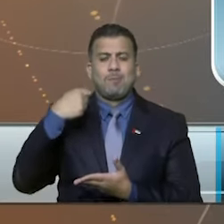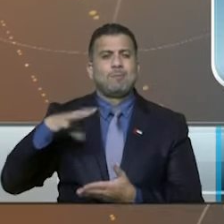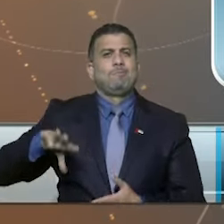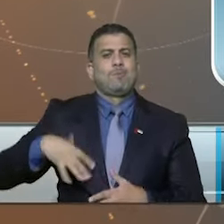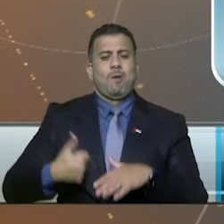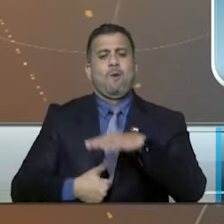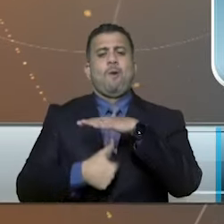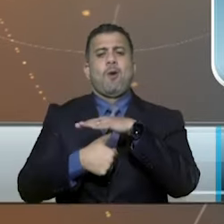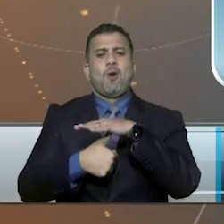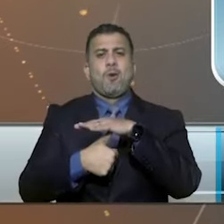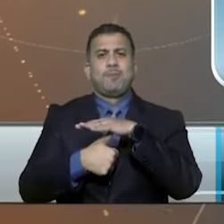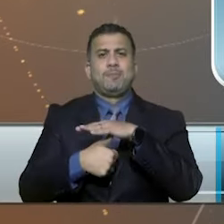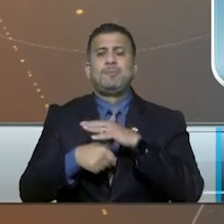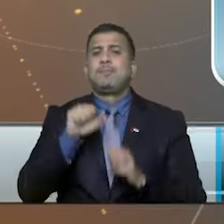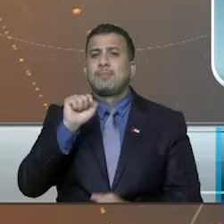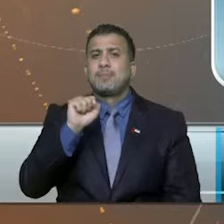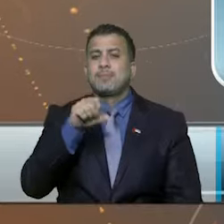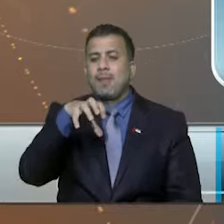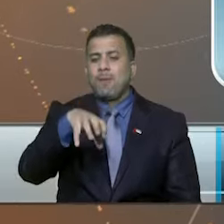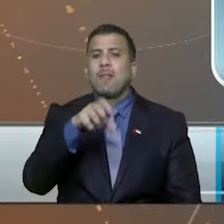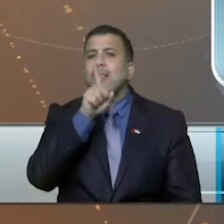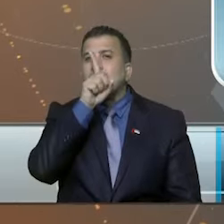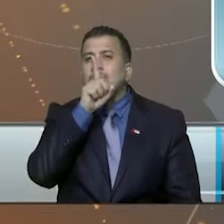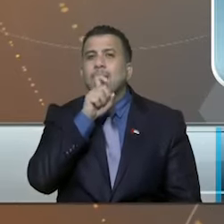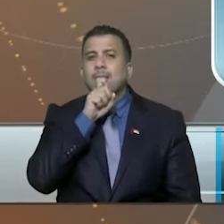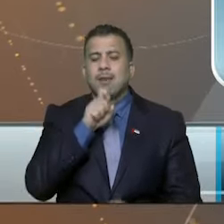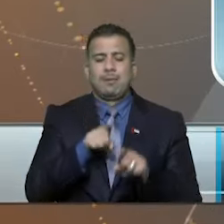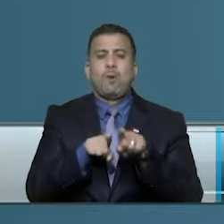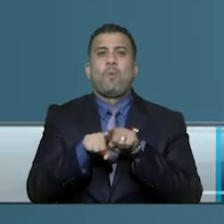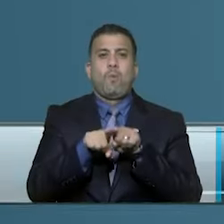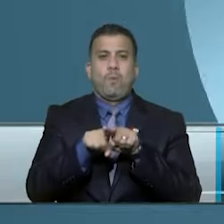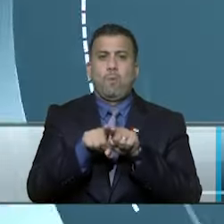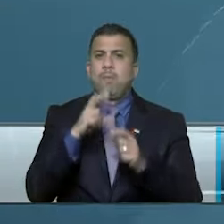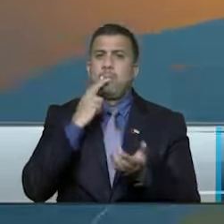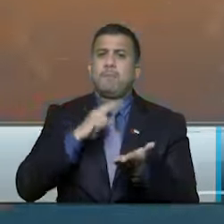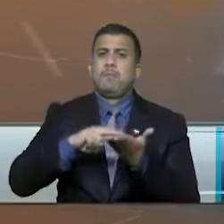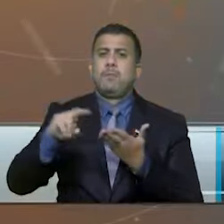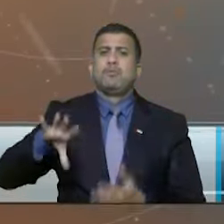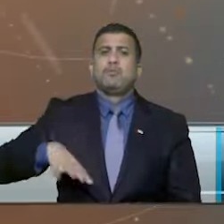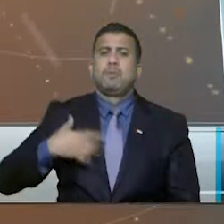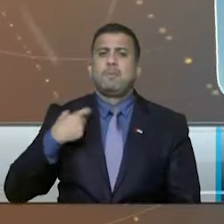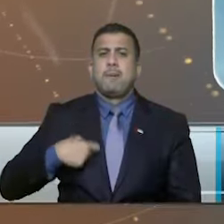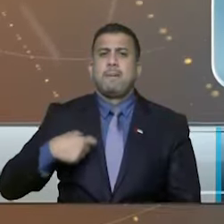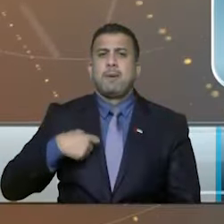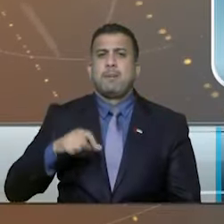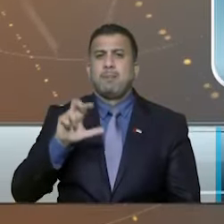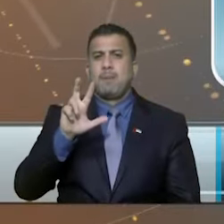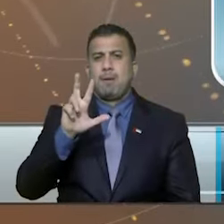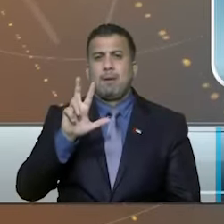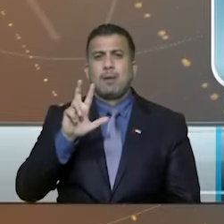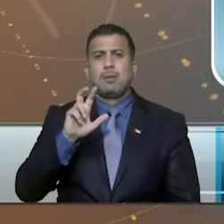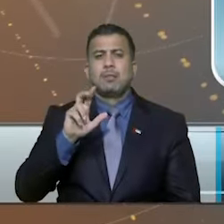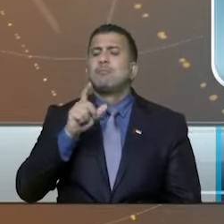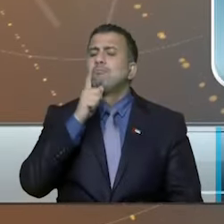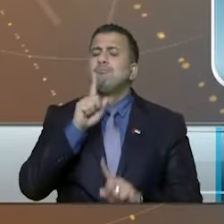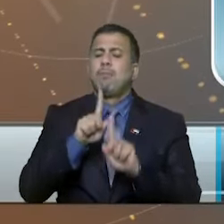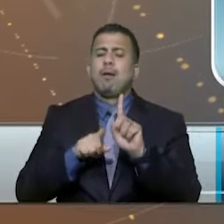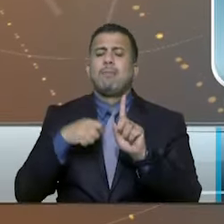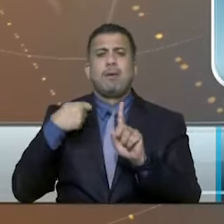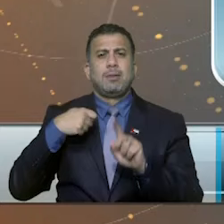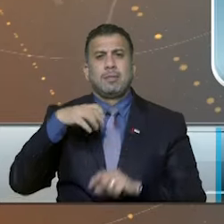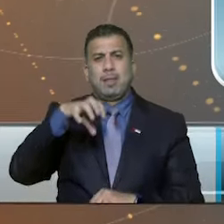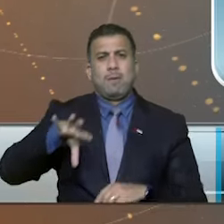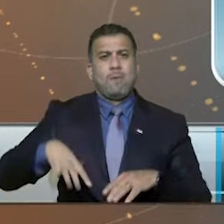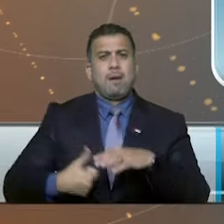سموه مقاليد الحكم في دوله قطر الشقيقه كما بعث صاحب السمو الشيخ محمد بن راشد ال مكتوم نائب